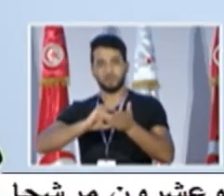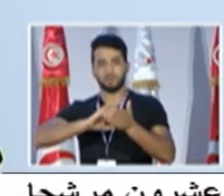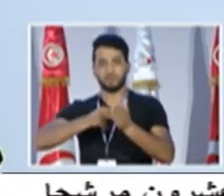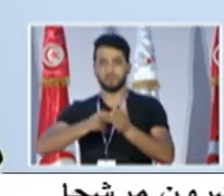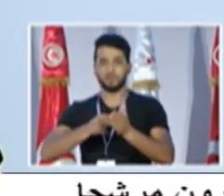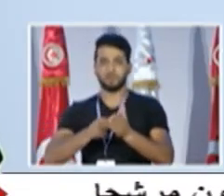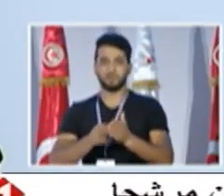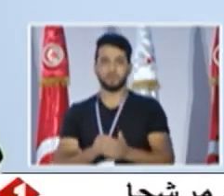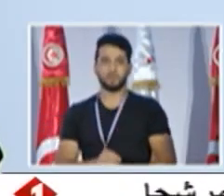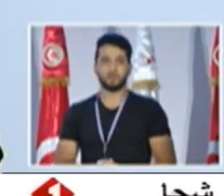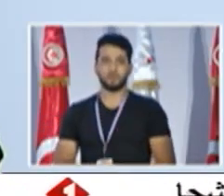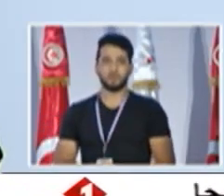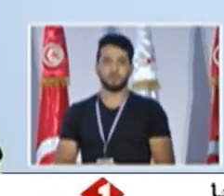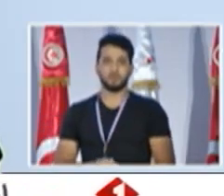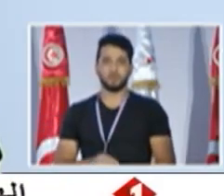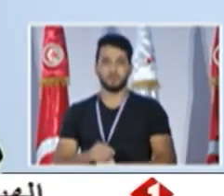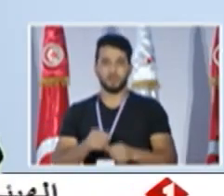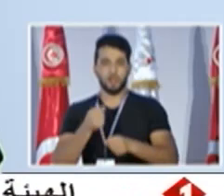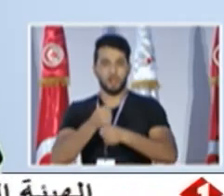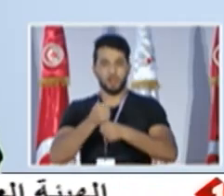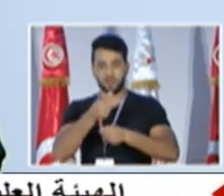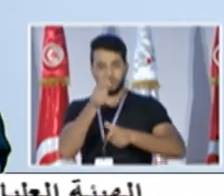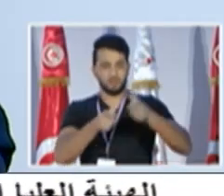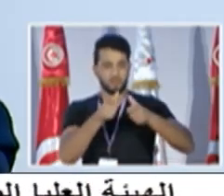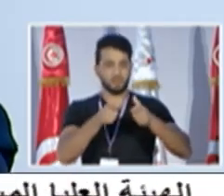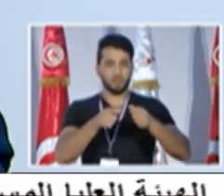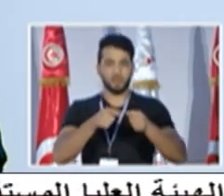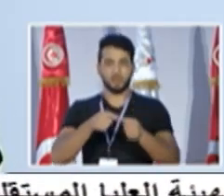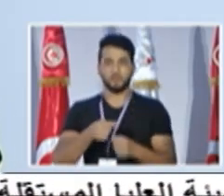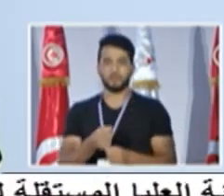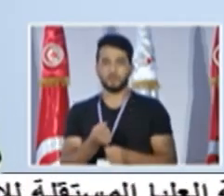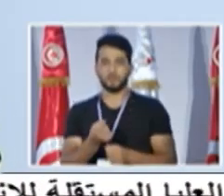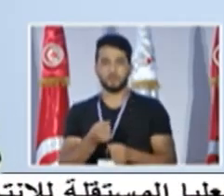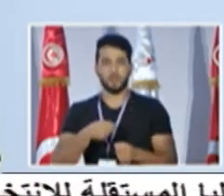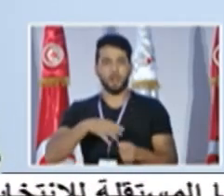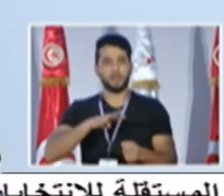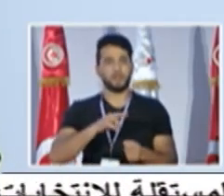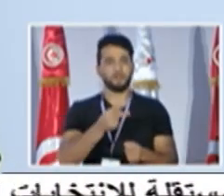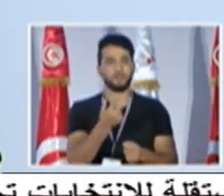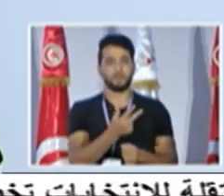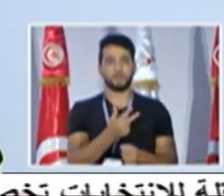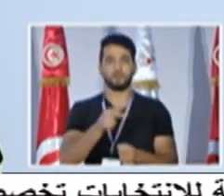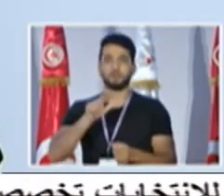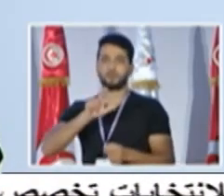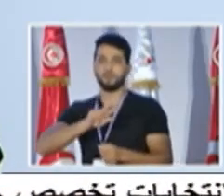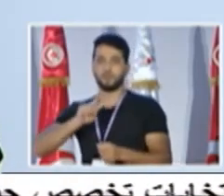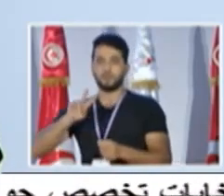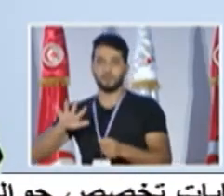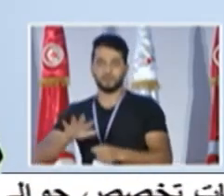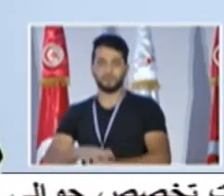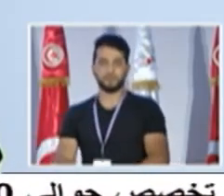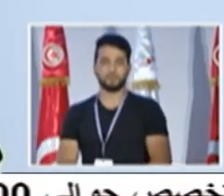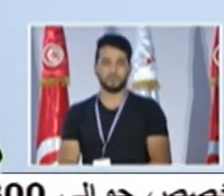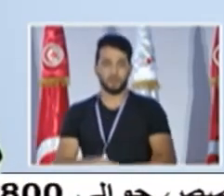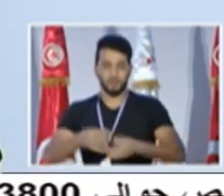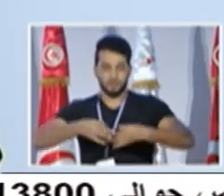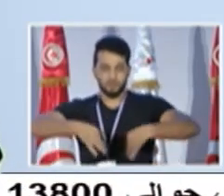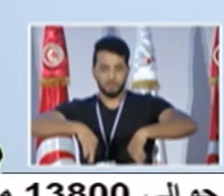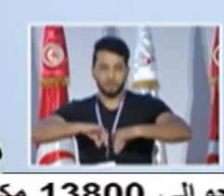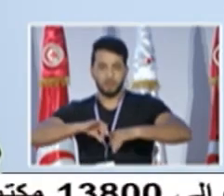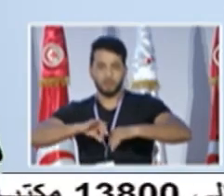المواطنين الموجودين في ها الاربع الف وثلاثمائه وخمسه وعشرين مركز اقتراع